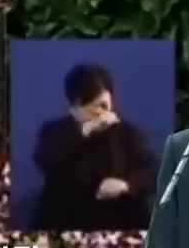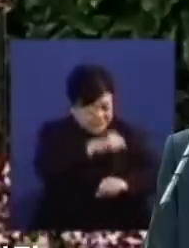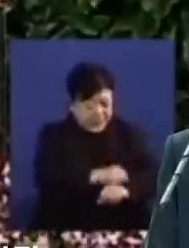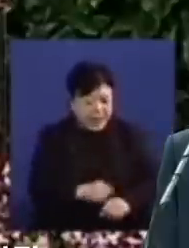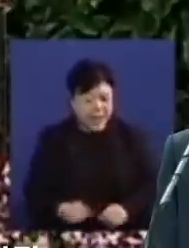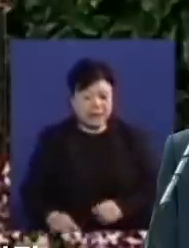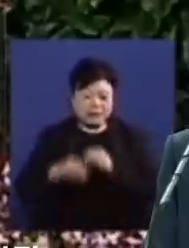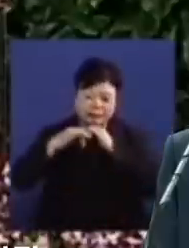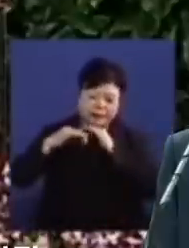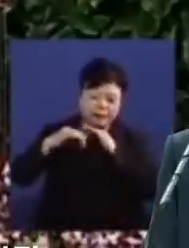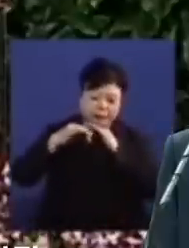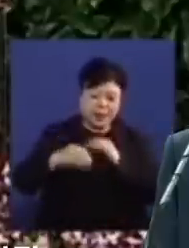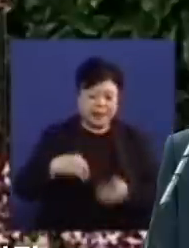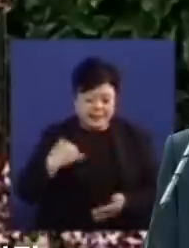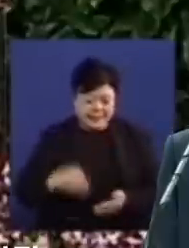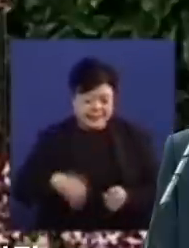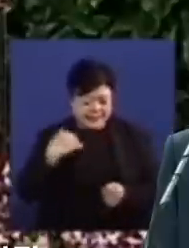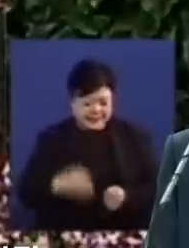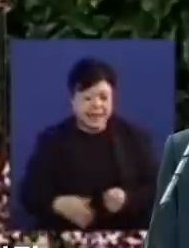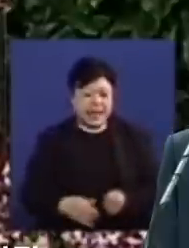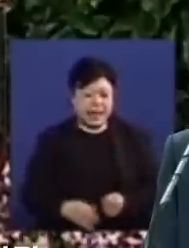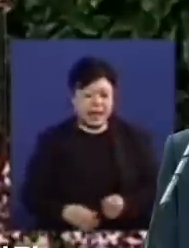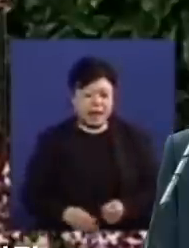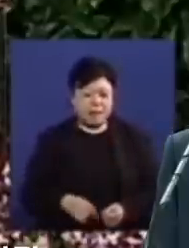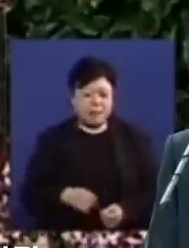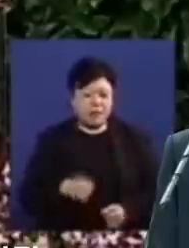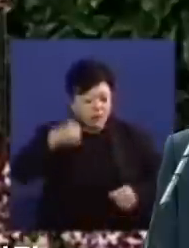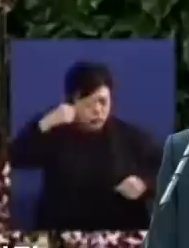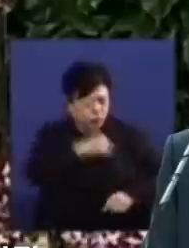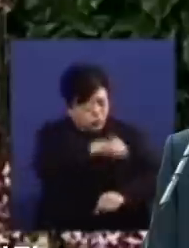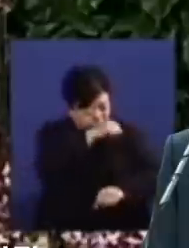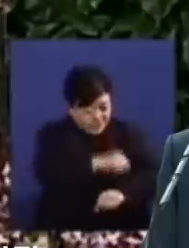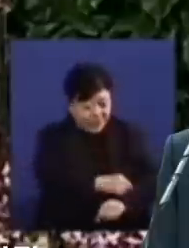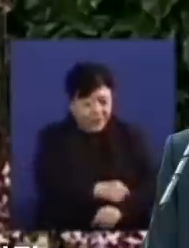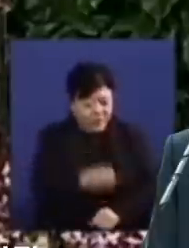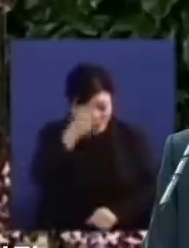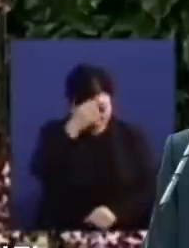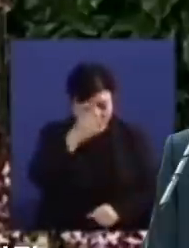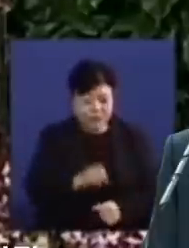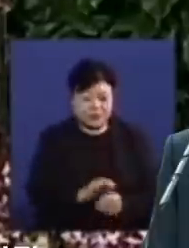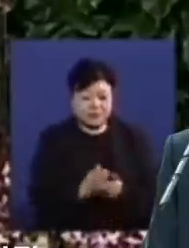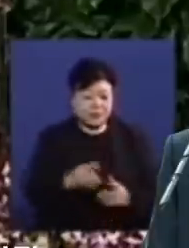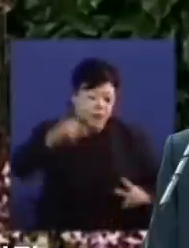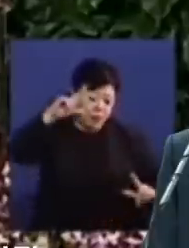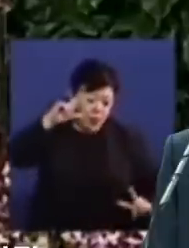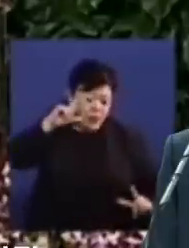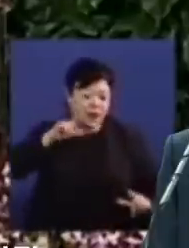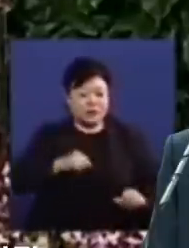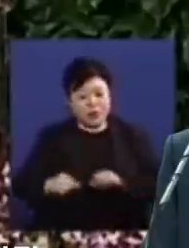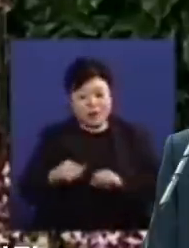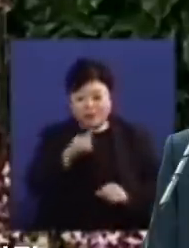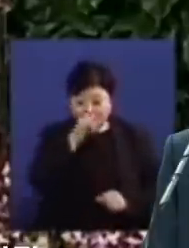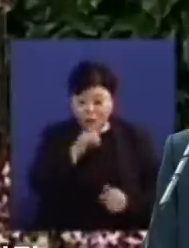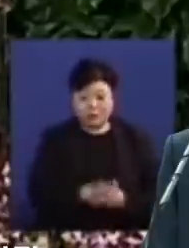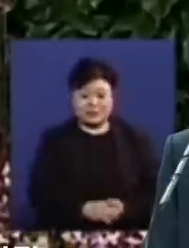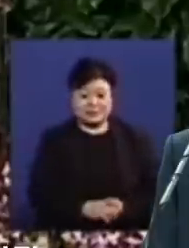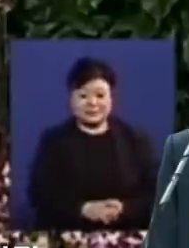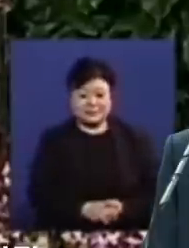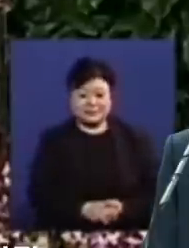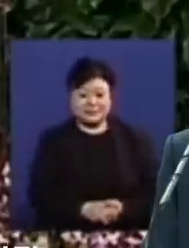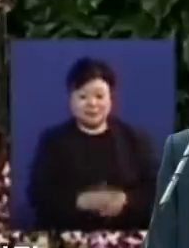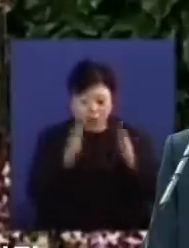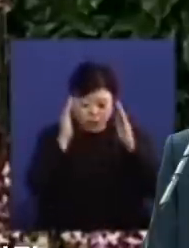트럼펫과 기타도 연주하고 노래, 댄스 실력도 프로급이고 고등학교 때는 잡지 모델로 활약도 했습니다. 그는 그의